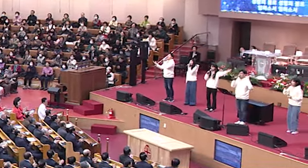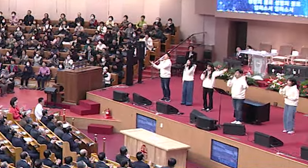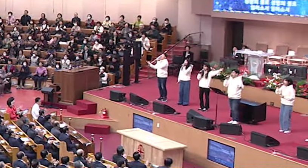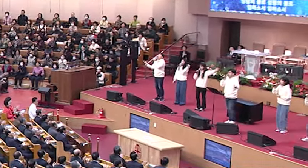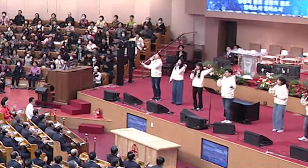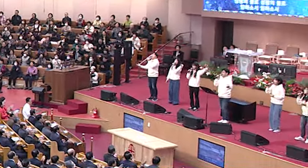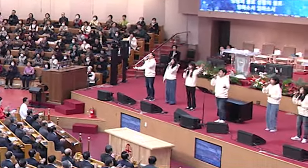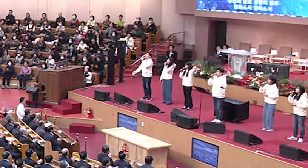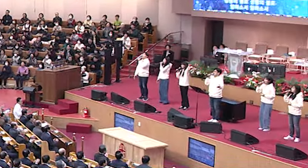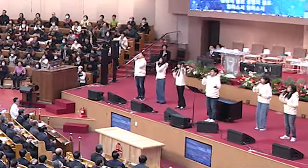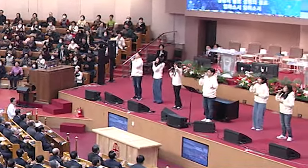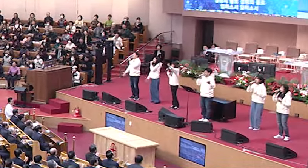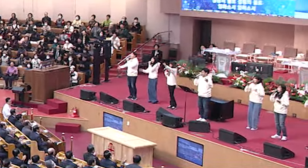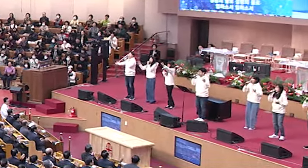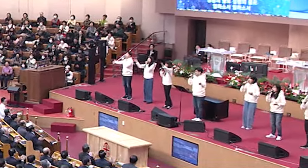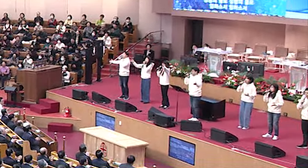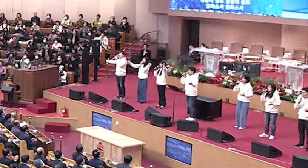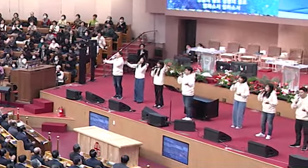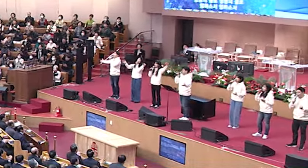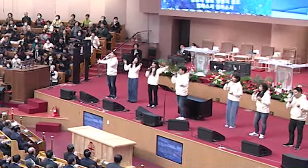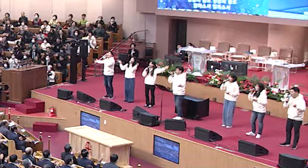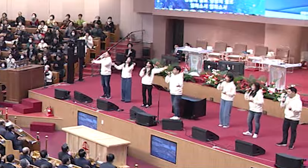임하소서